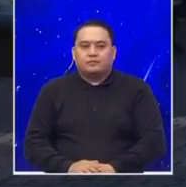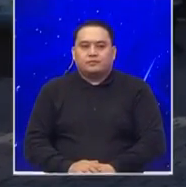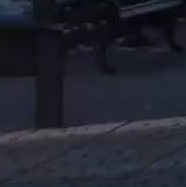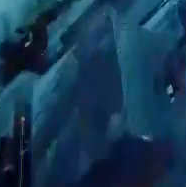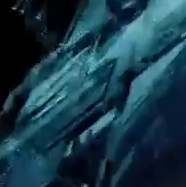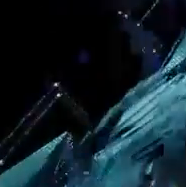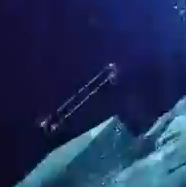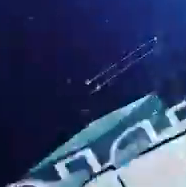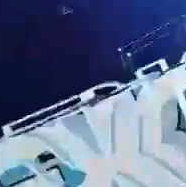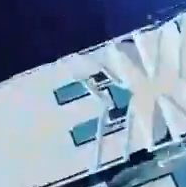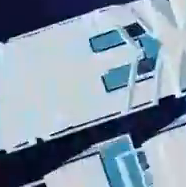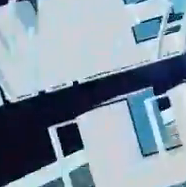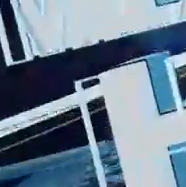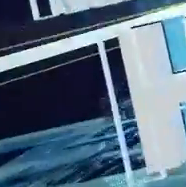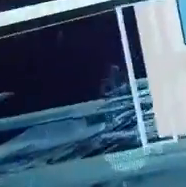ЖИЦУ.